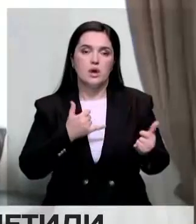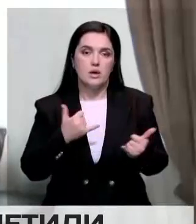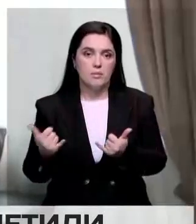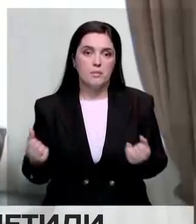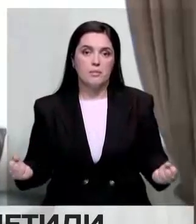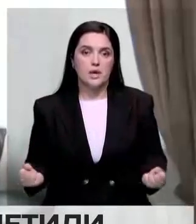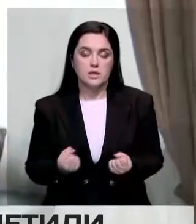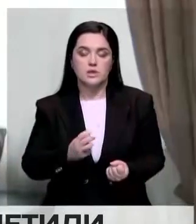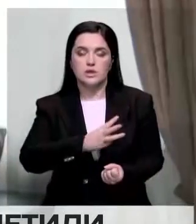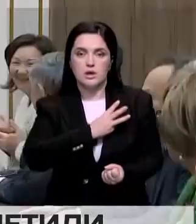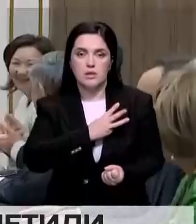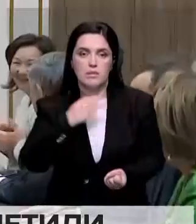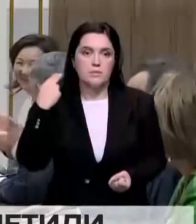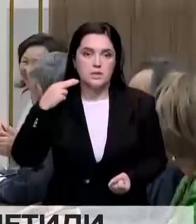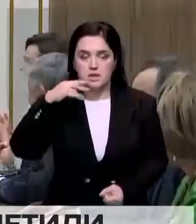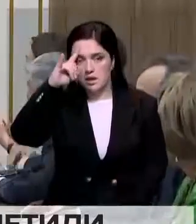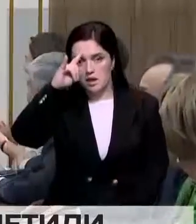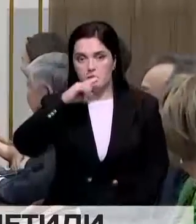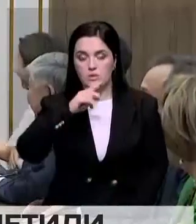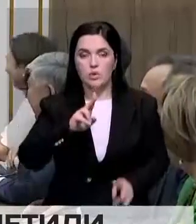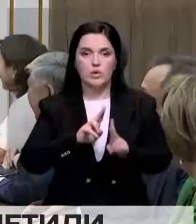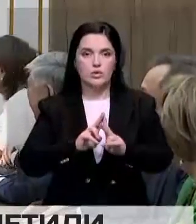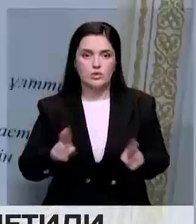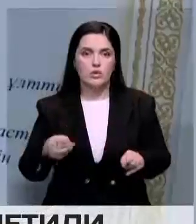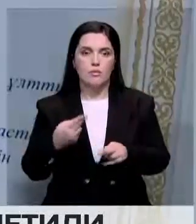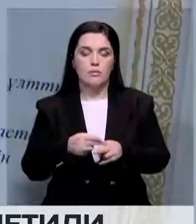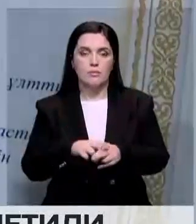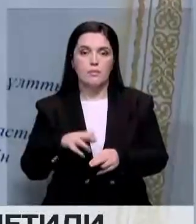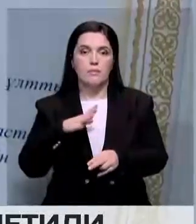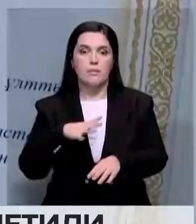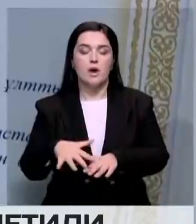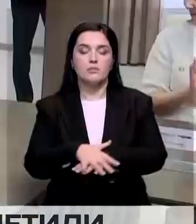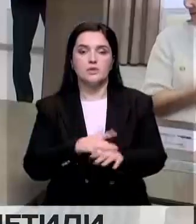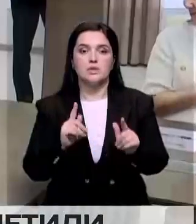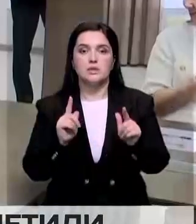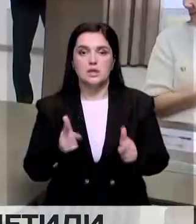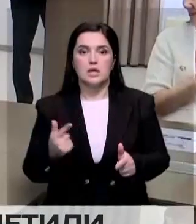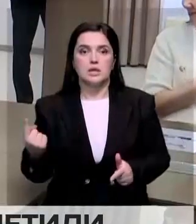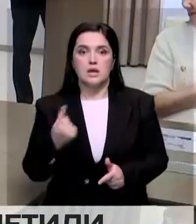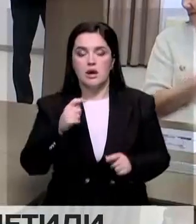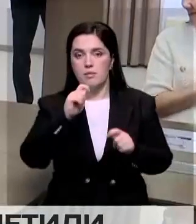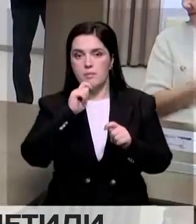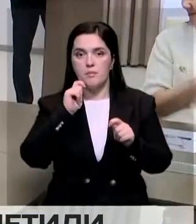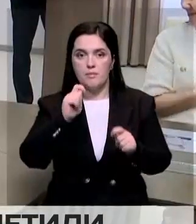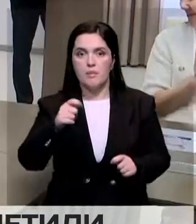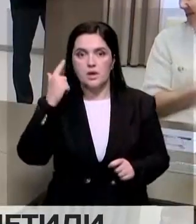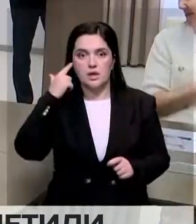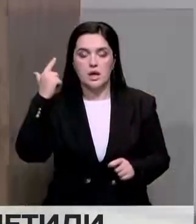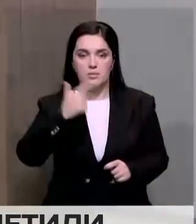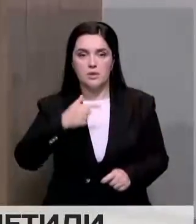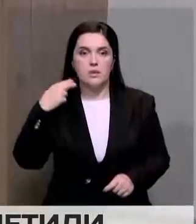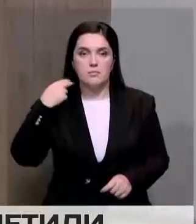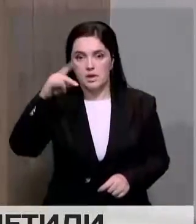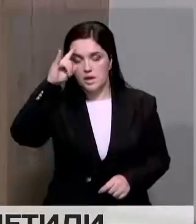инициатив президента Республики Казахстан. Тех, кто особенно ярко отличился на поприще общественного согласия и единства, наградили почетной грамотой президента Казахстана